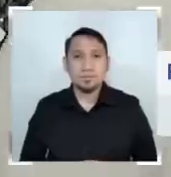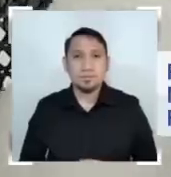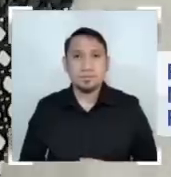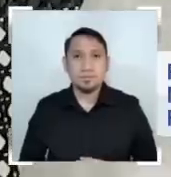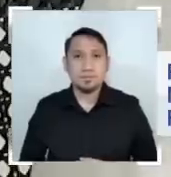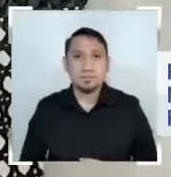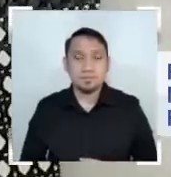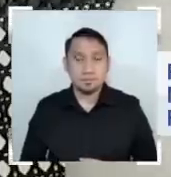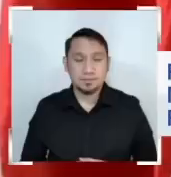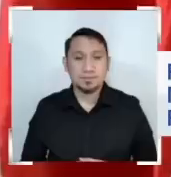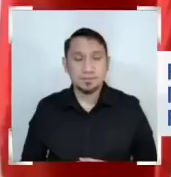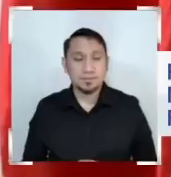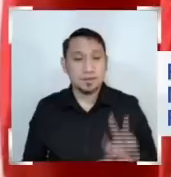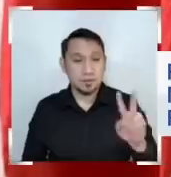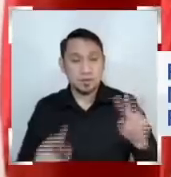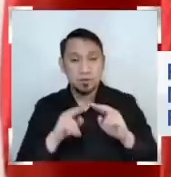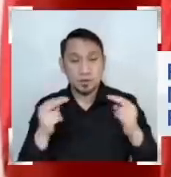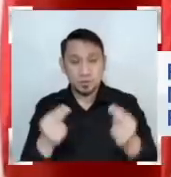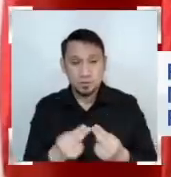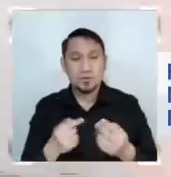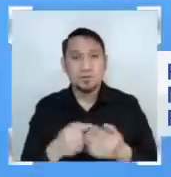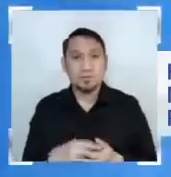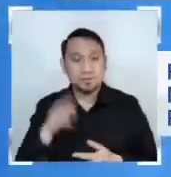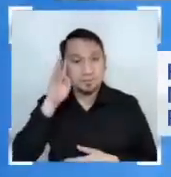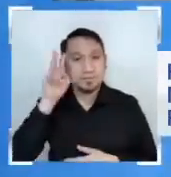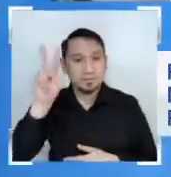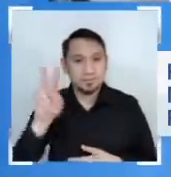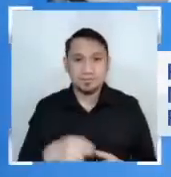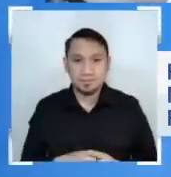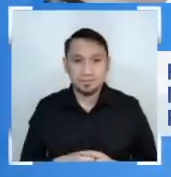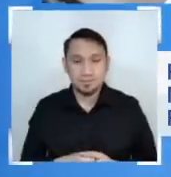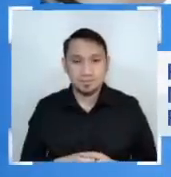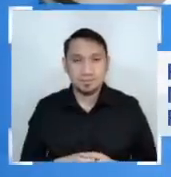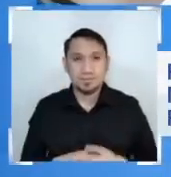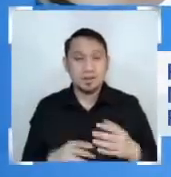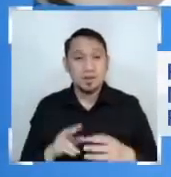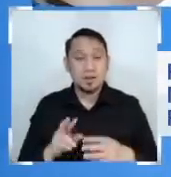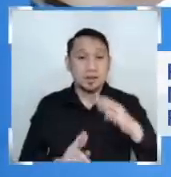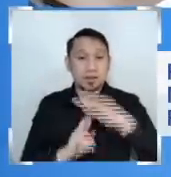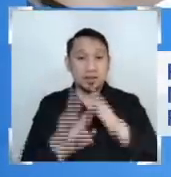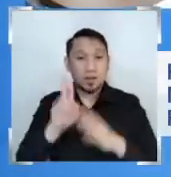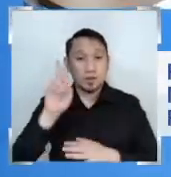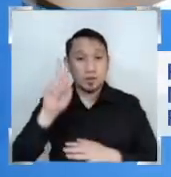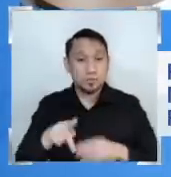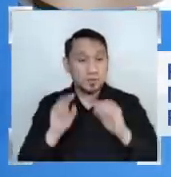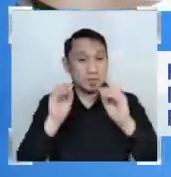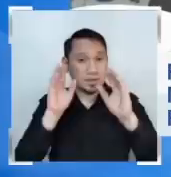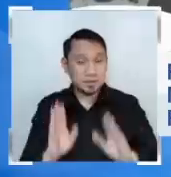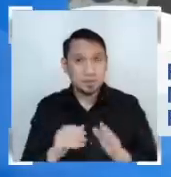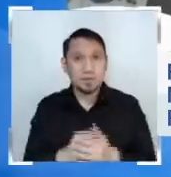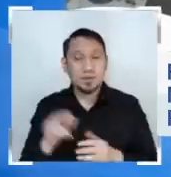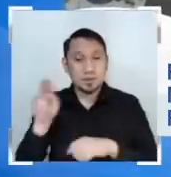Napunan na ang dalawa pang pwesto sa gabinete ni President-elect Bongbong Marcos. Si retired UP Professor Clarita Carlos ang incoming National Security